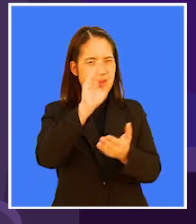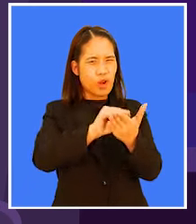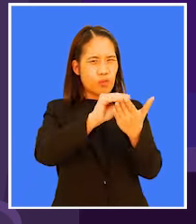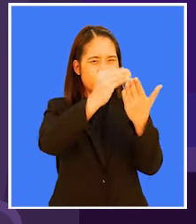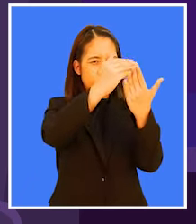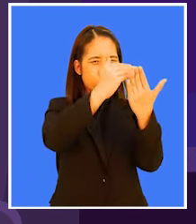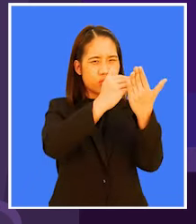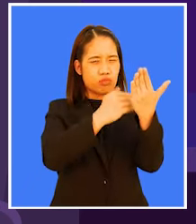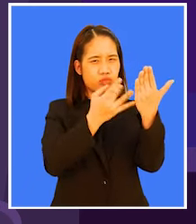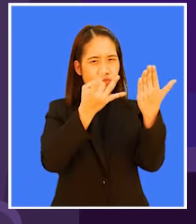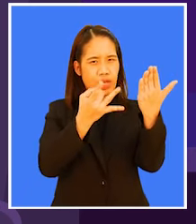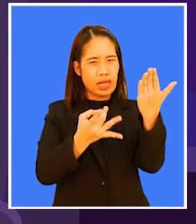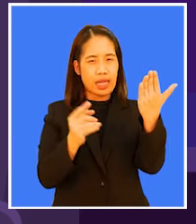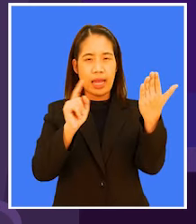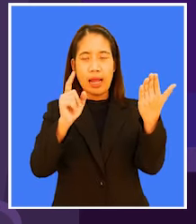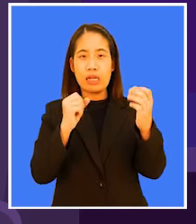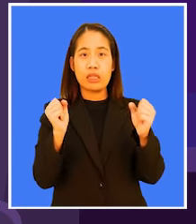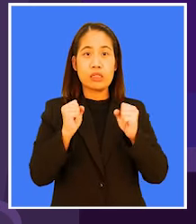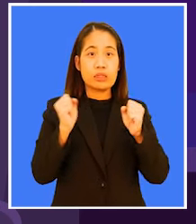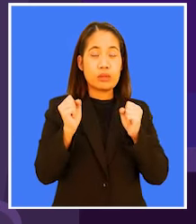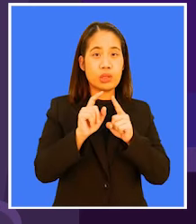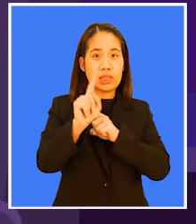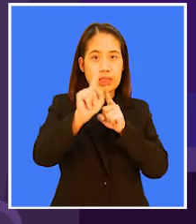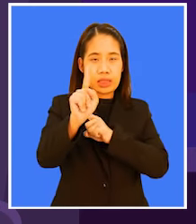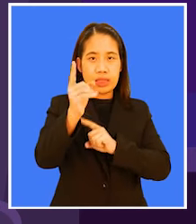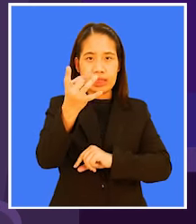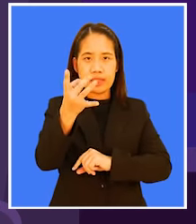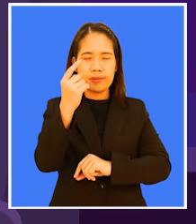ยอ่ะสิ่งที่กลัวที่สุดอย่างนั้นเหร